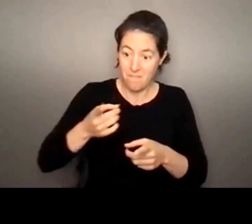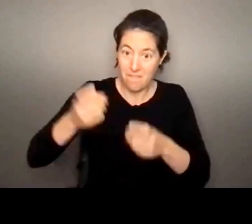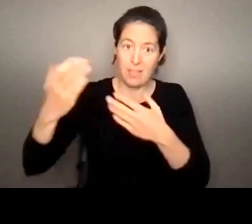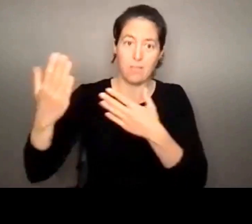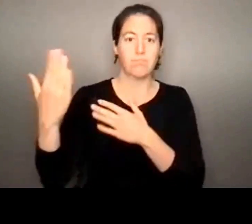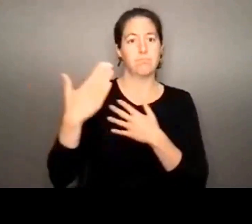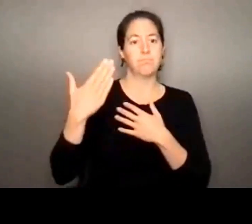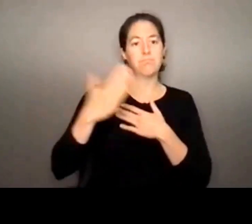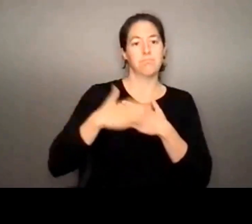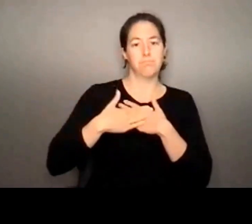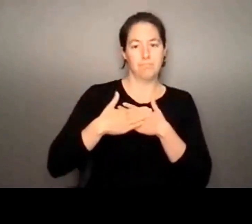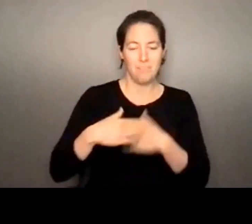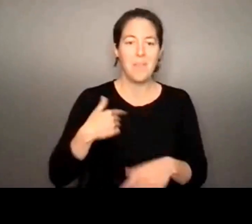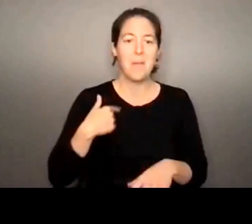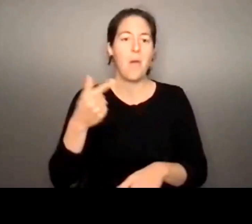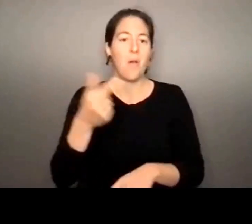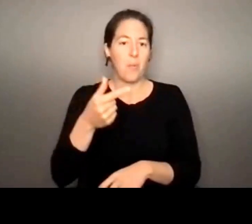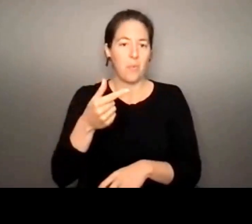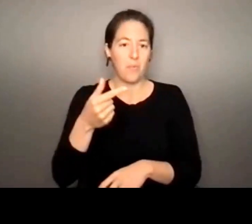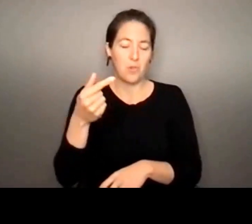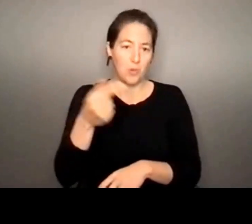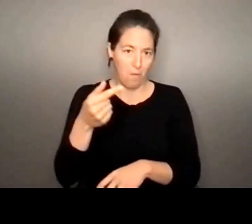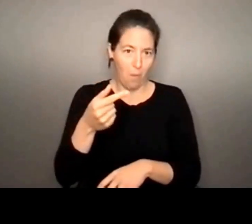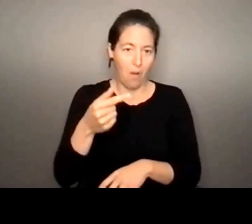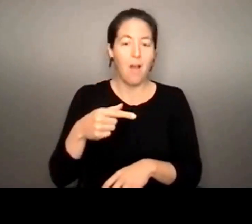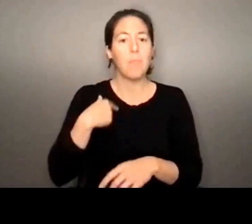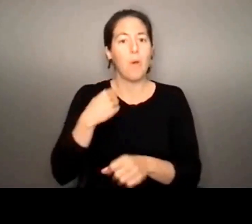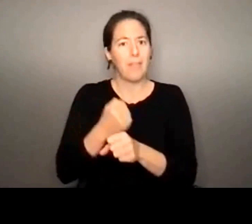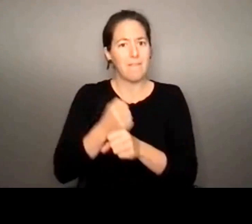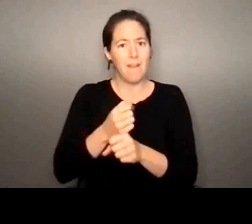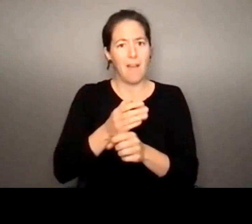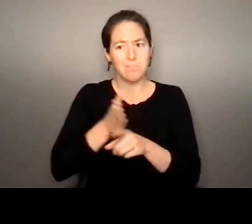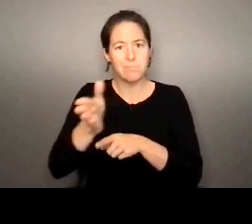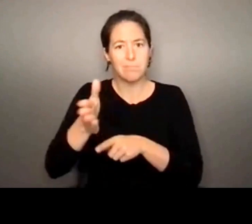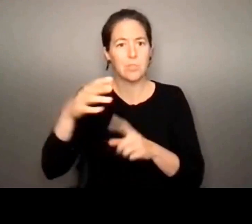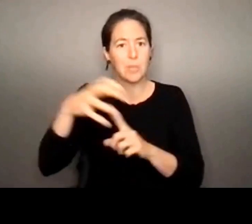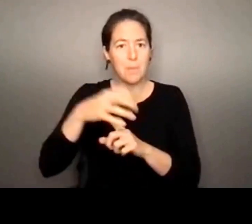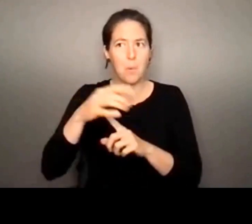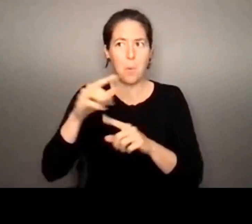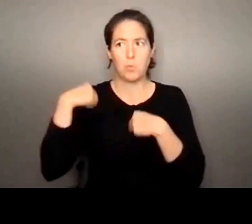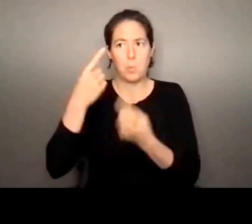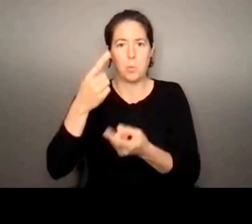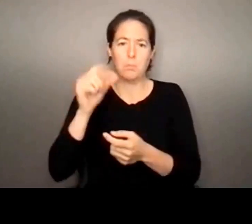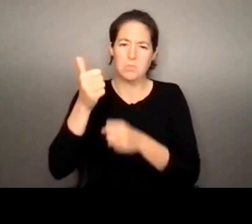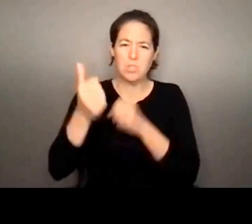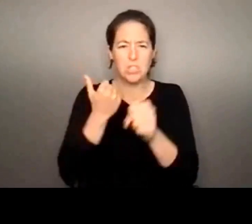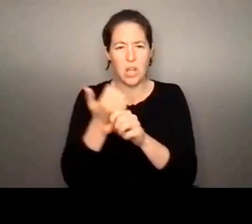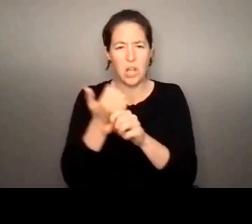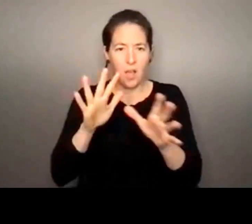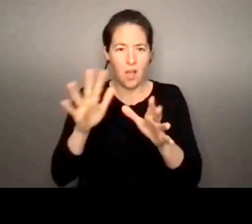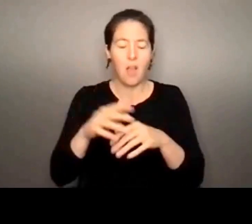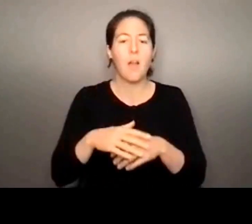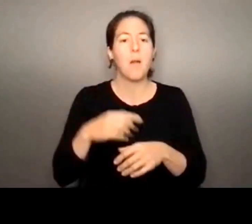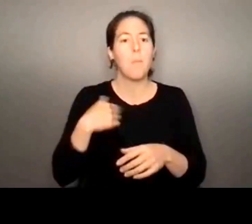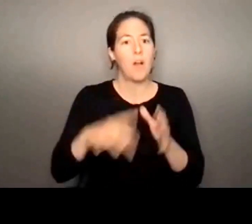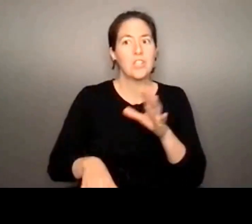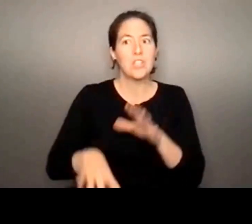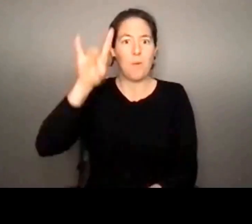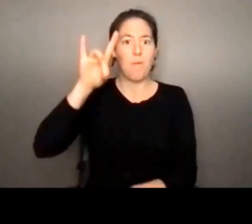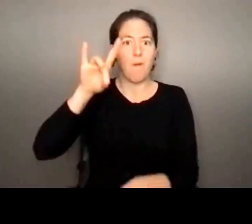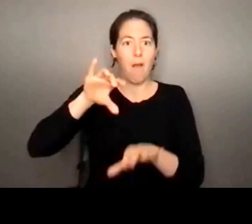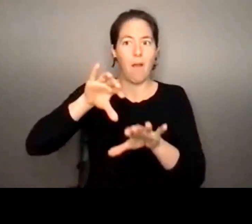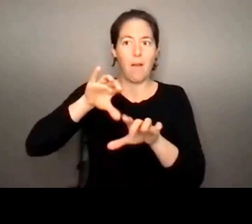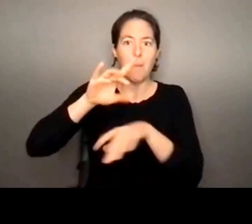m'appelle Geoffroy Renaud. C'est ça, je travaille dans les champignons depuis une dizaine d'années. J'ai découvert un peu l'univers de la